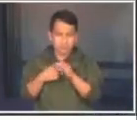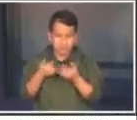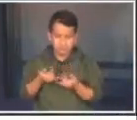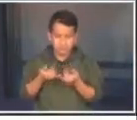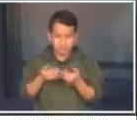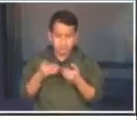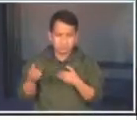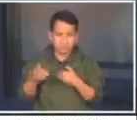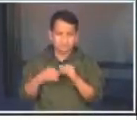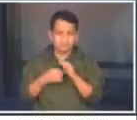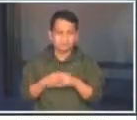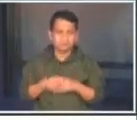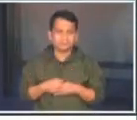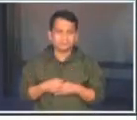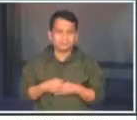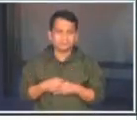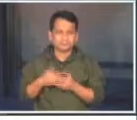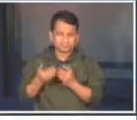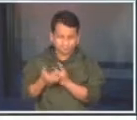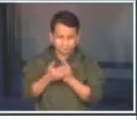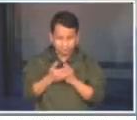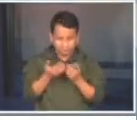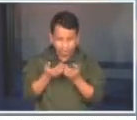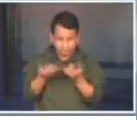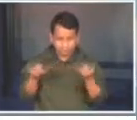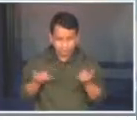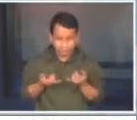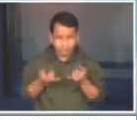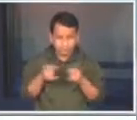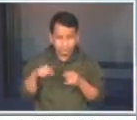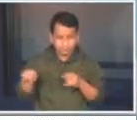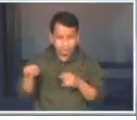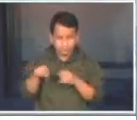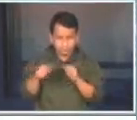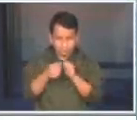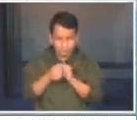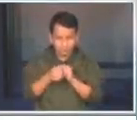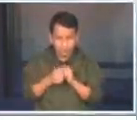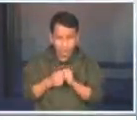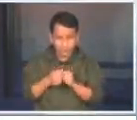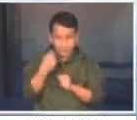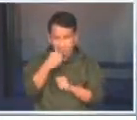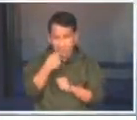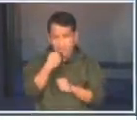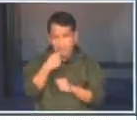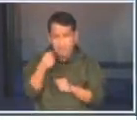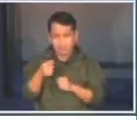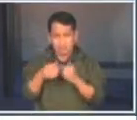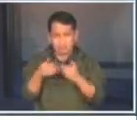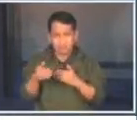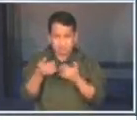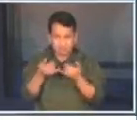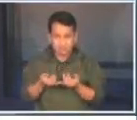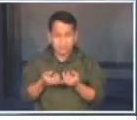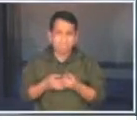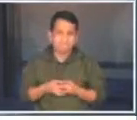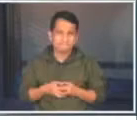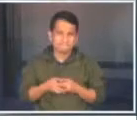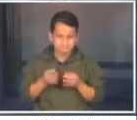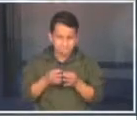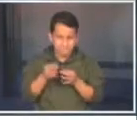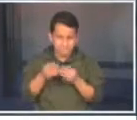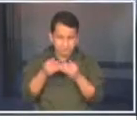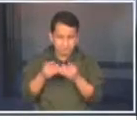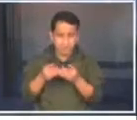ay naka-isolate na rin ang mga nakasalamuhan nito na isa swab test din sa ngayon. Tuloy po naman ang